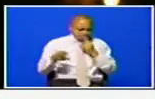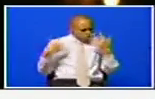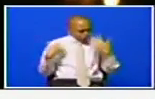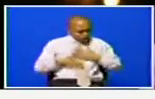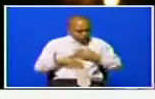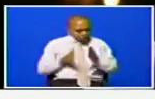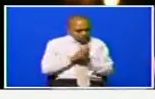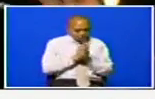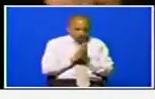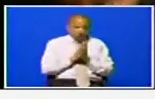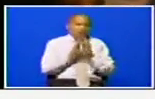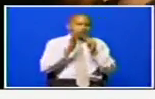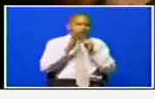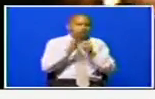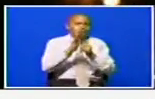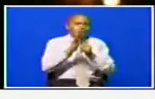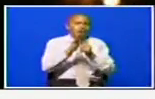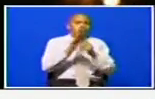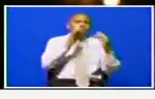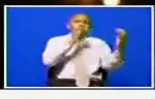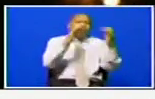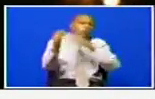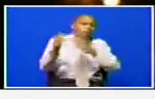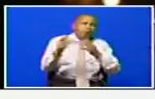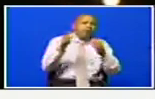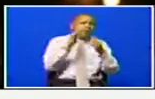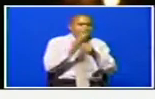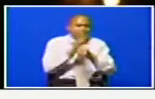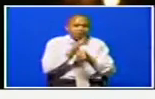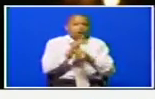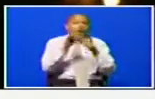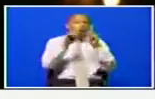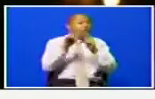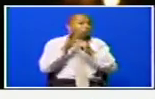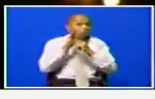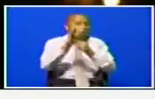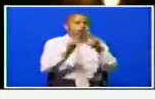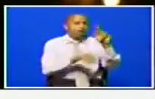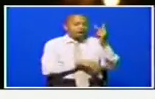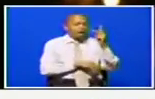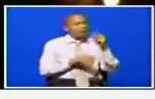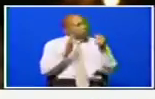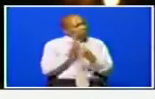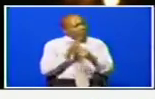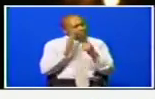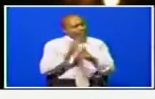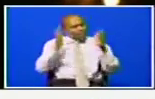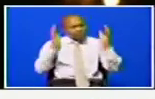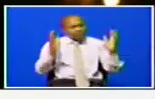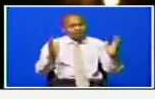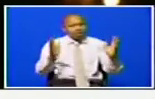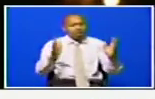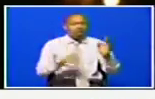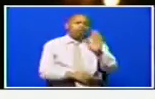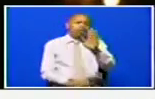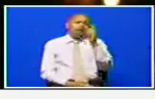msisimuko. Kwa hivyo lazima wataonyesha picha za vurugu vurugu vurumai, wataonyesha Kenya kuna shida, kuna taswira. Maanake